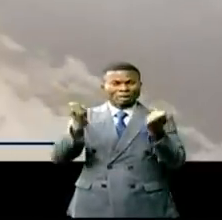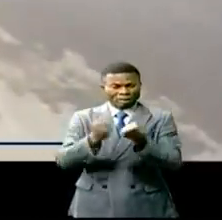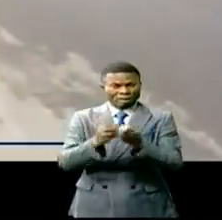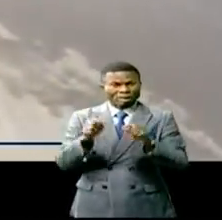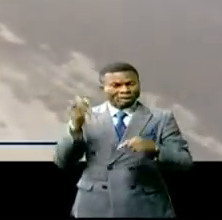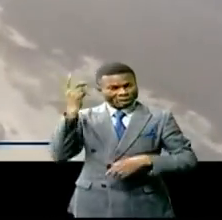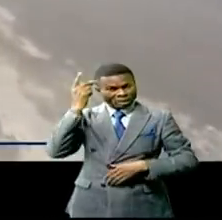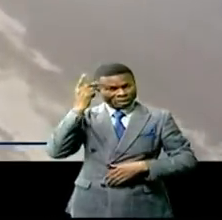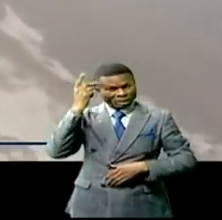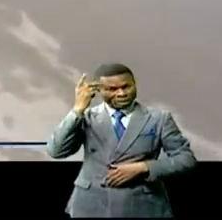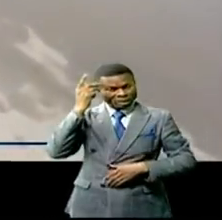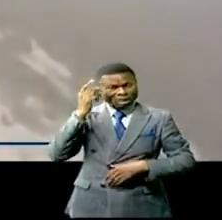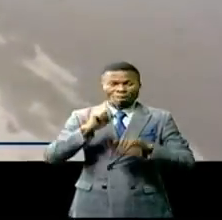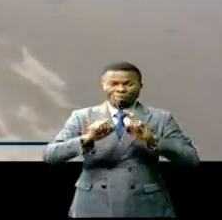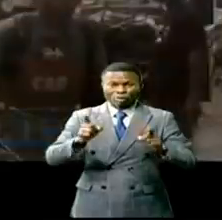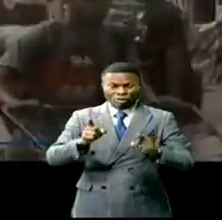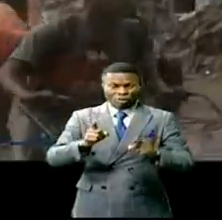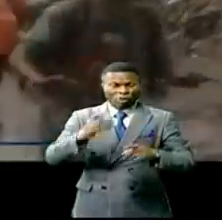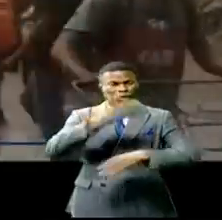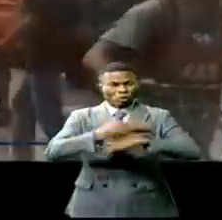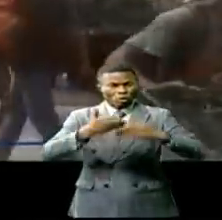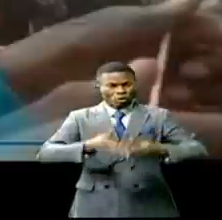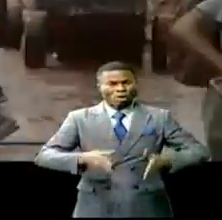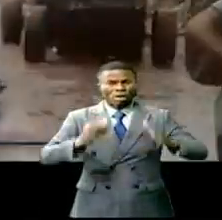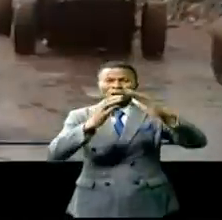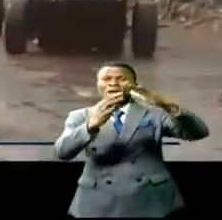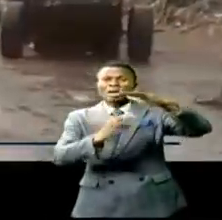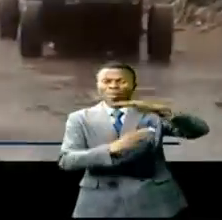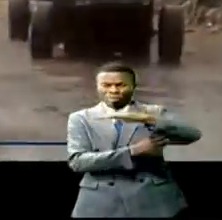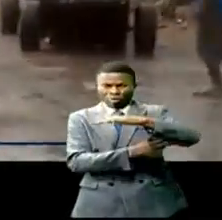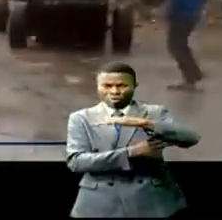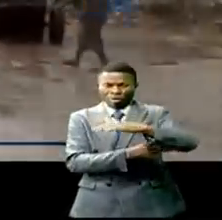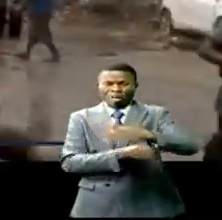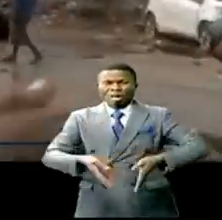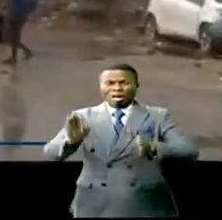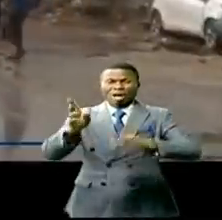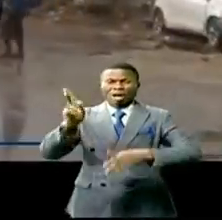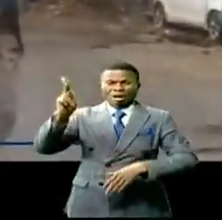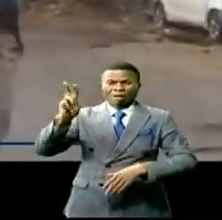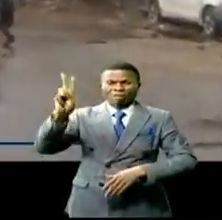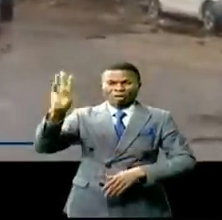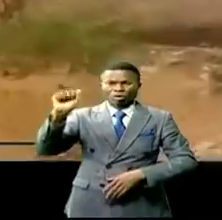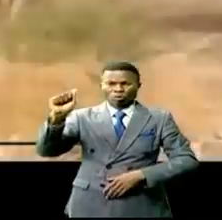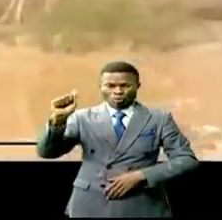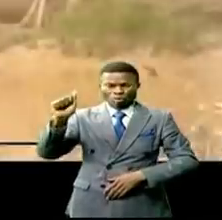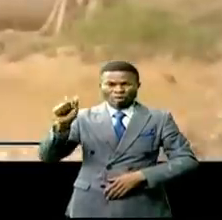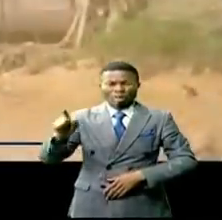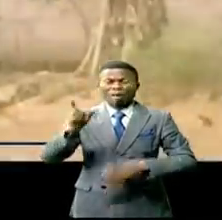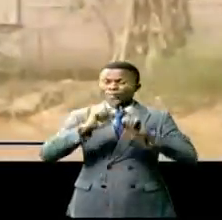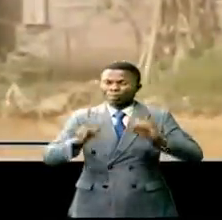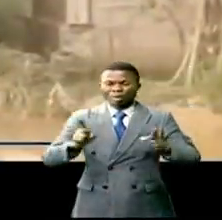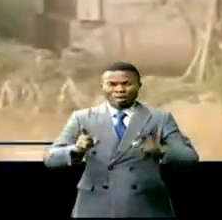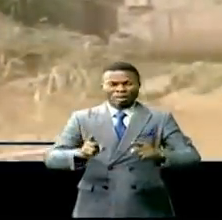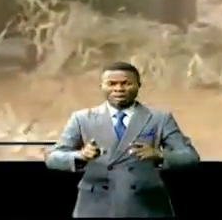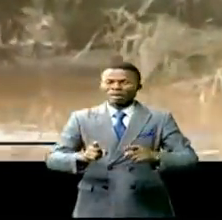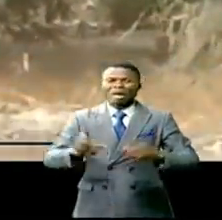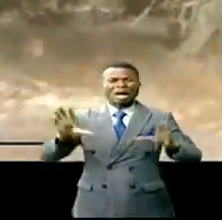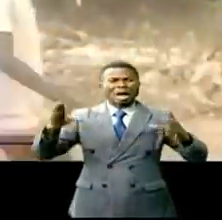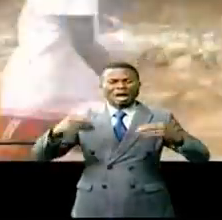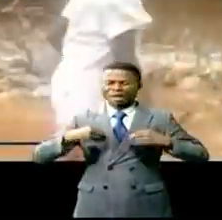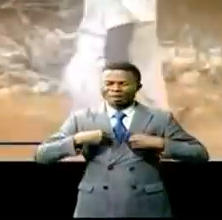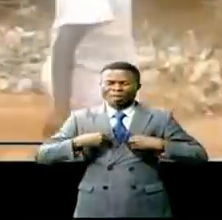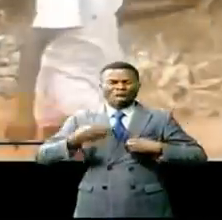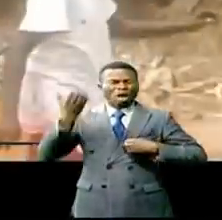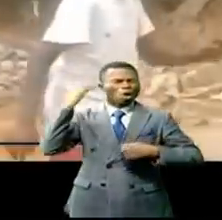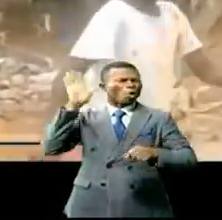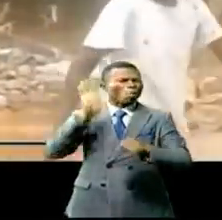il n'est resté que la réhabilitation du pont sur l'avenue cuba car ces derniers ne supporte plus la quantité d'eau déversée